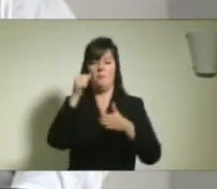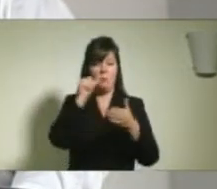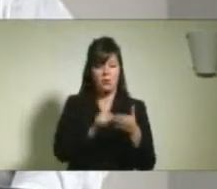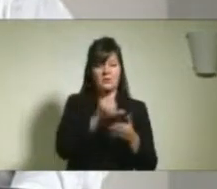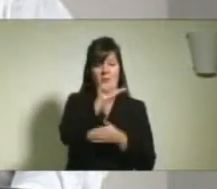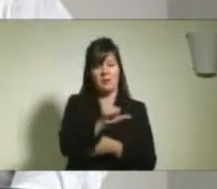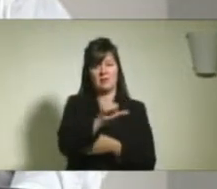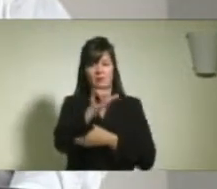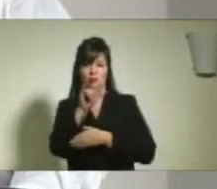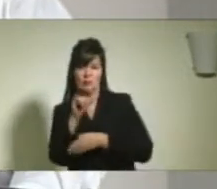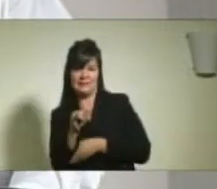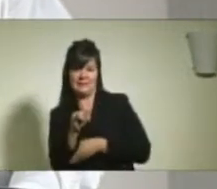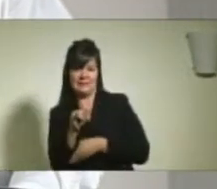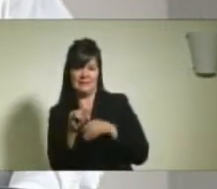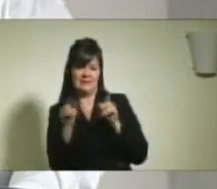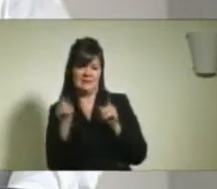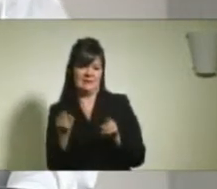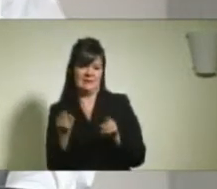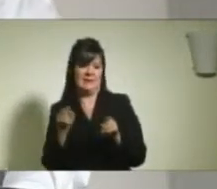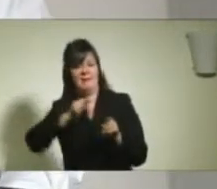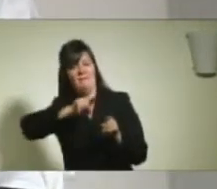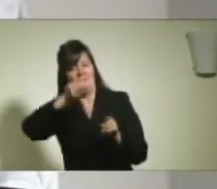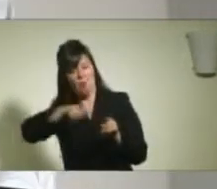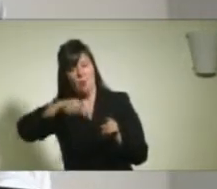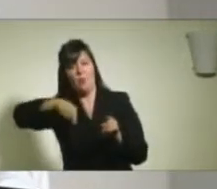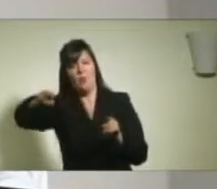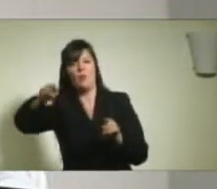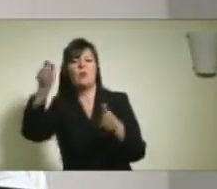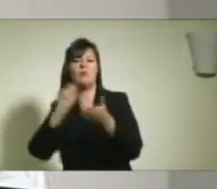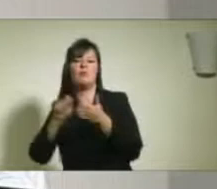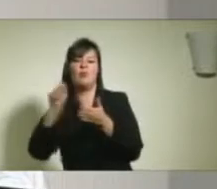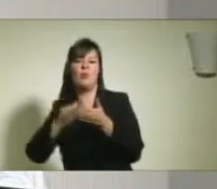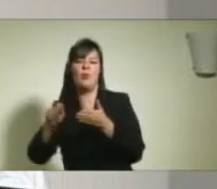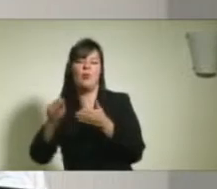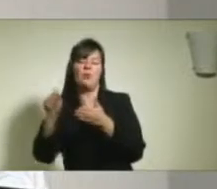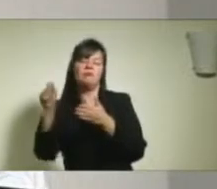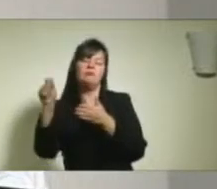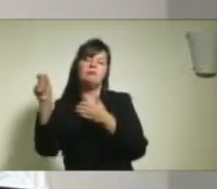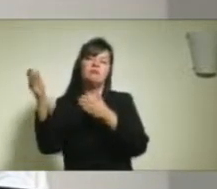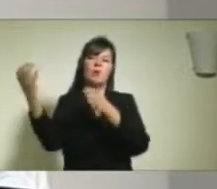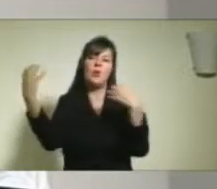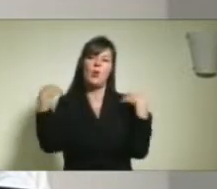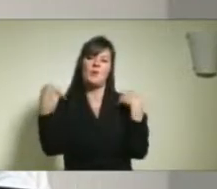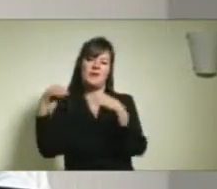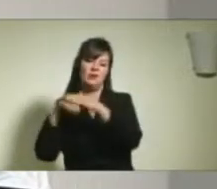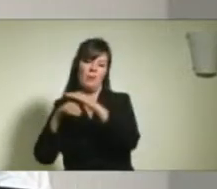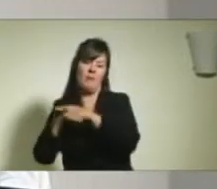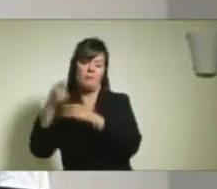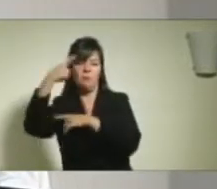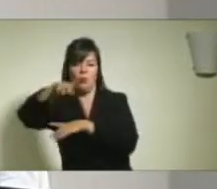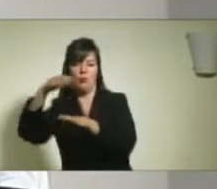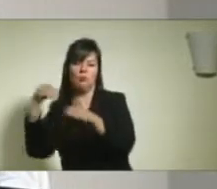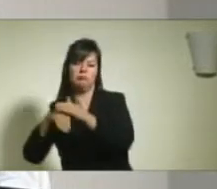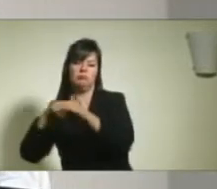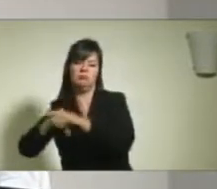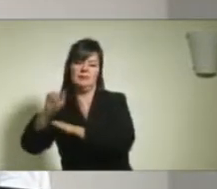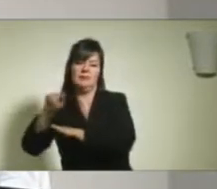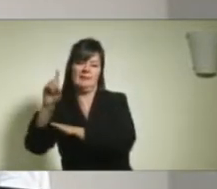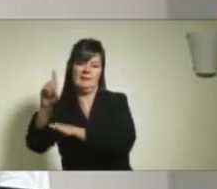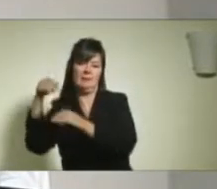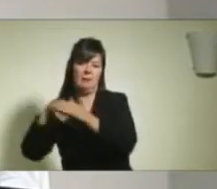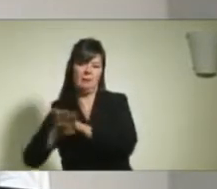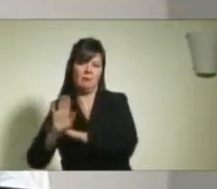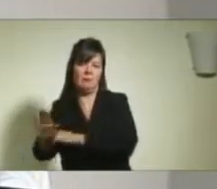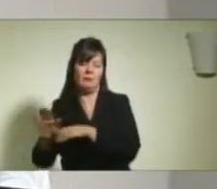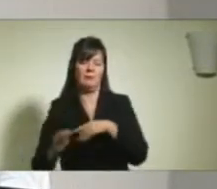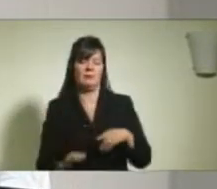jeudi, elle doit aller au bureau du conseil de bande pour faire les opérations de TD. Alors,